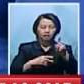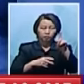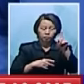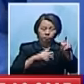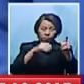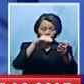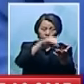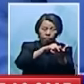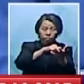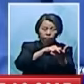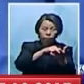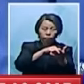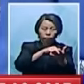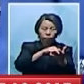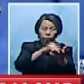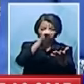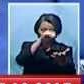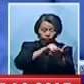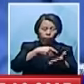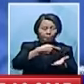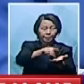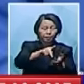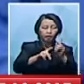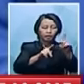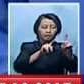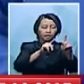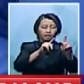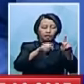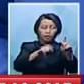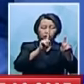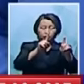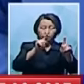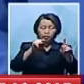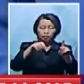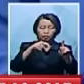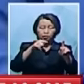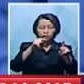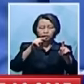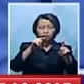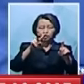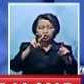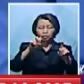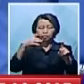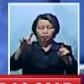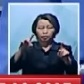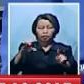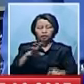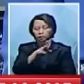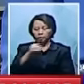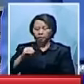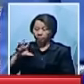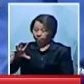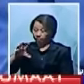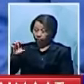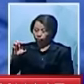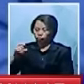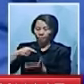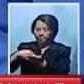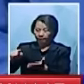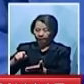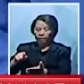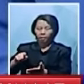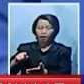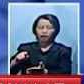RM1,000 pada awal Januari 2018 dan RM500 lagi menjelang Hari Raya Aidilfitri tahun